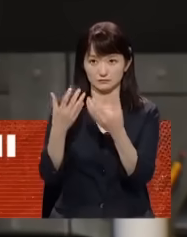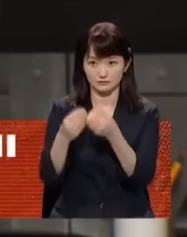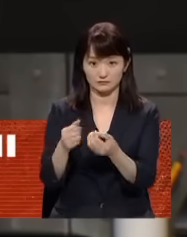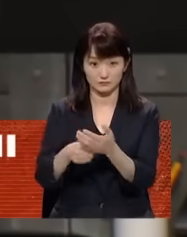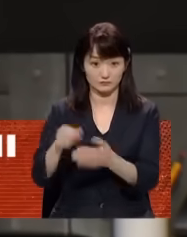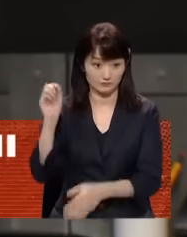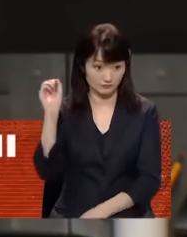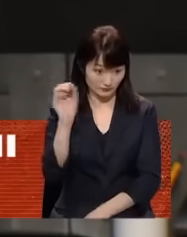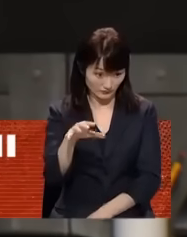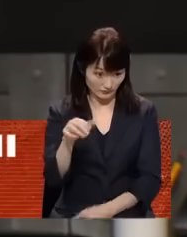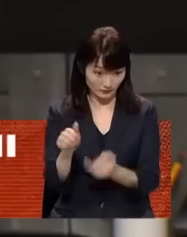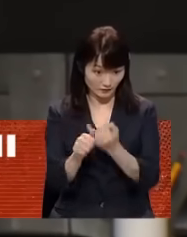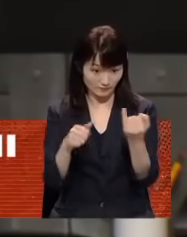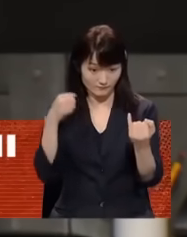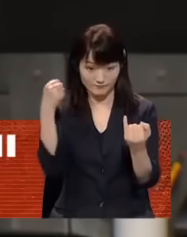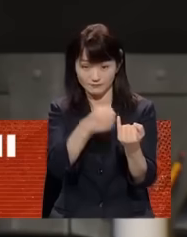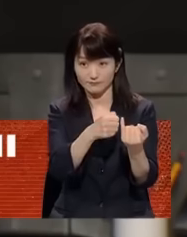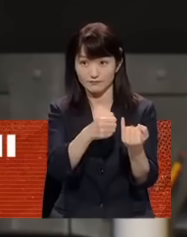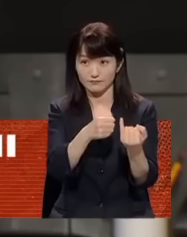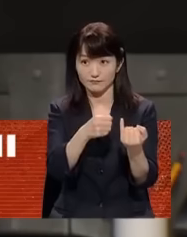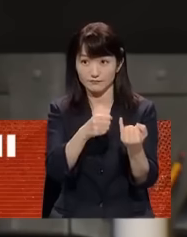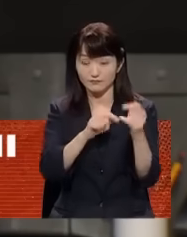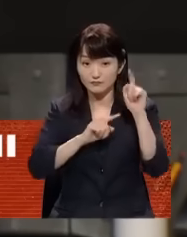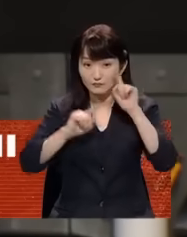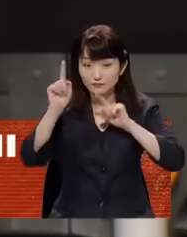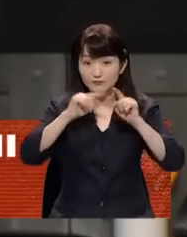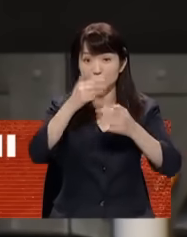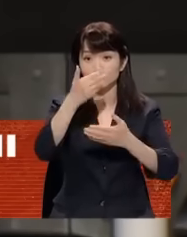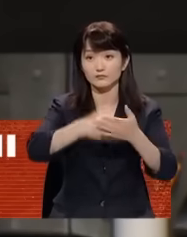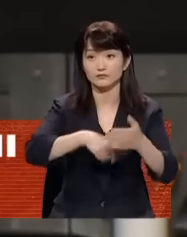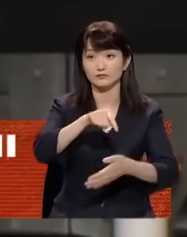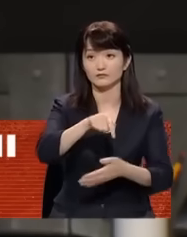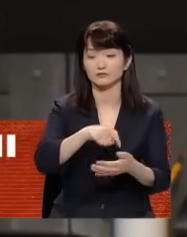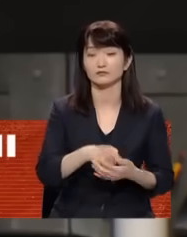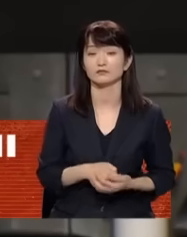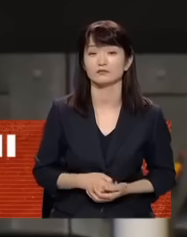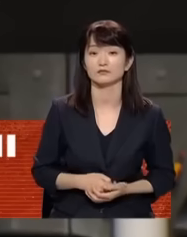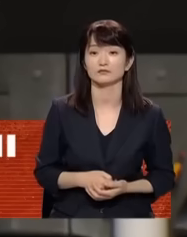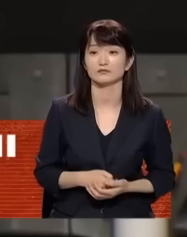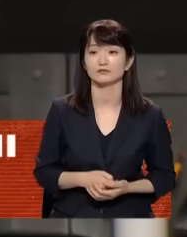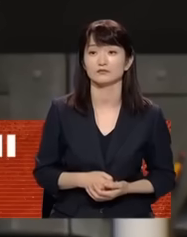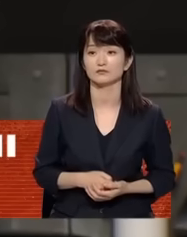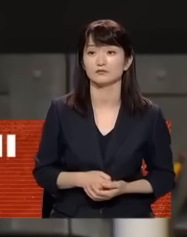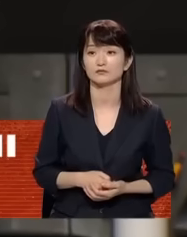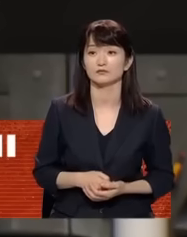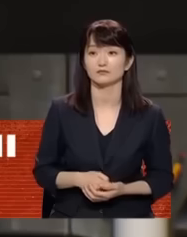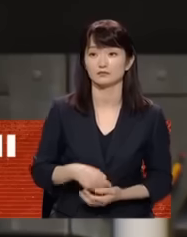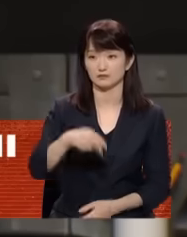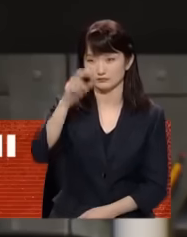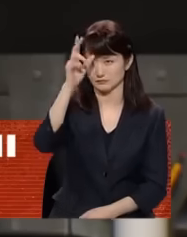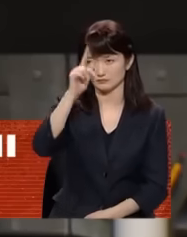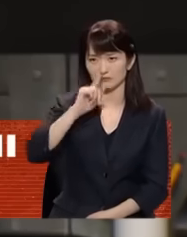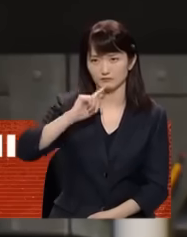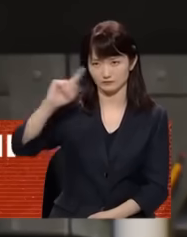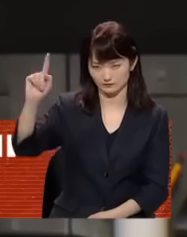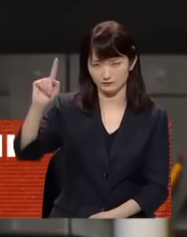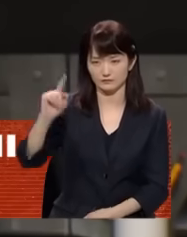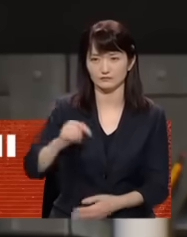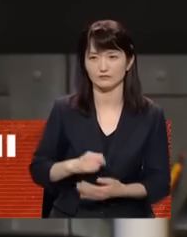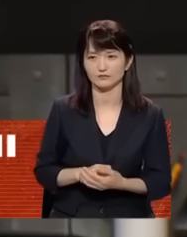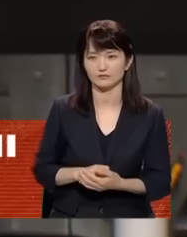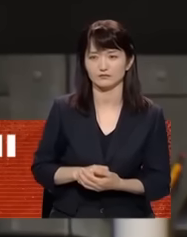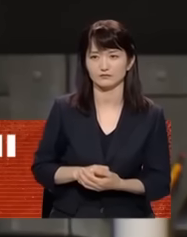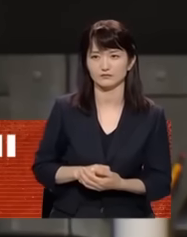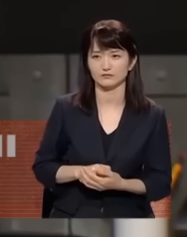물건을 집어던지거나 아내를 폭행하거나 하면 상처도 남고 그런 흔적도 남지 않습니까 그렇게 안